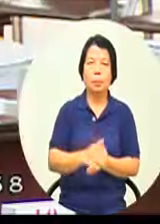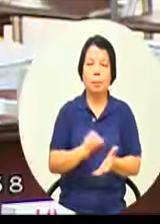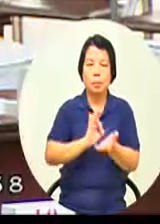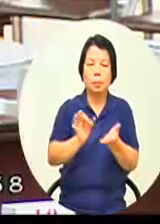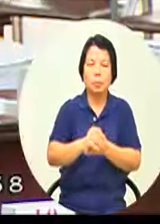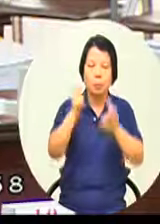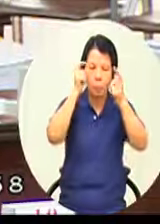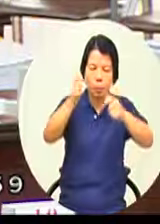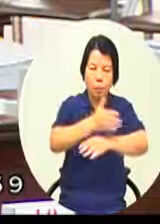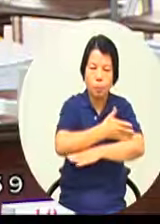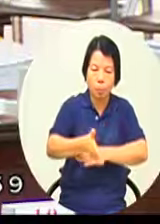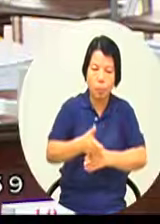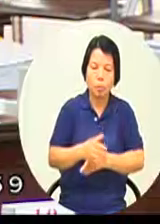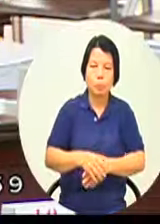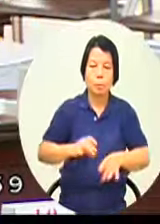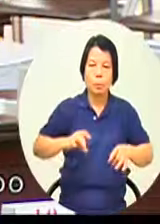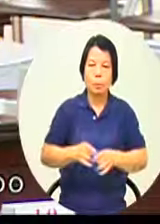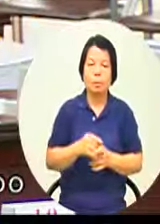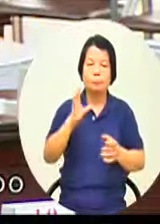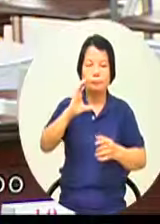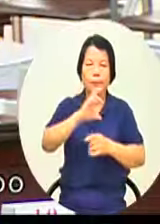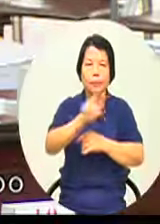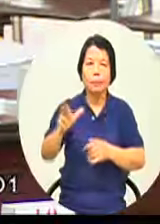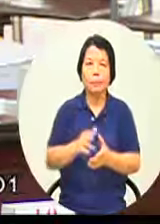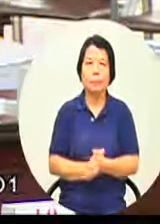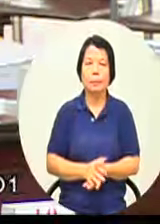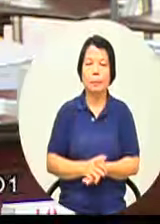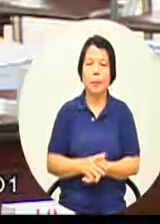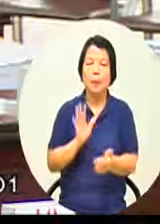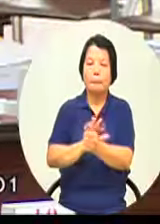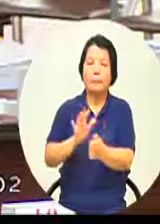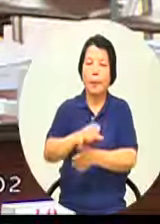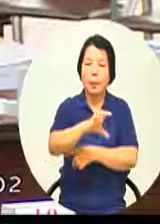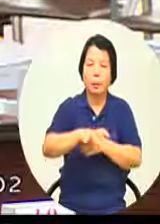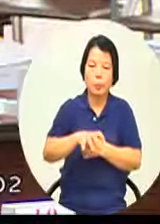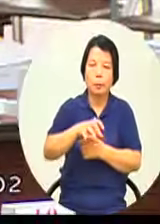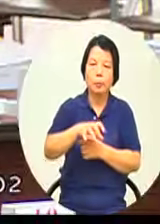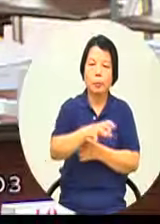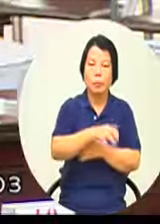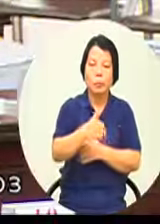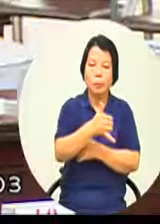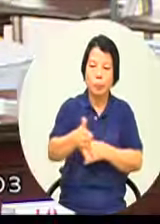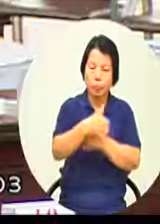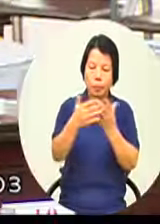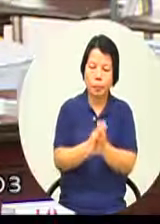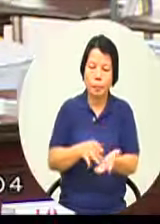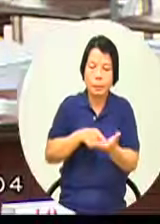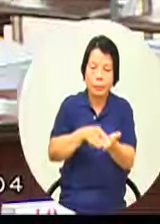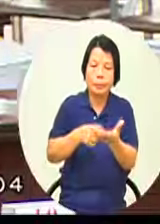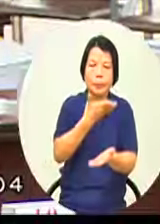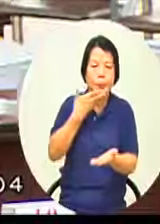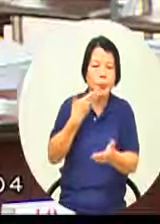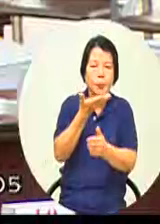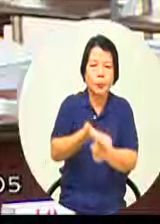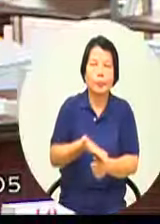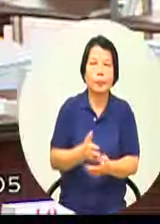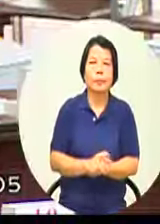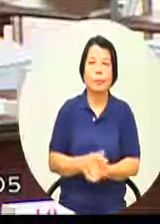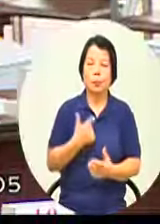县的精神，点点吼，甲方式点点吼，尽量替这农民的来争取上大福利，我本身也给你做一个肯